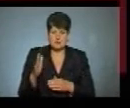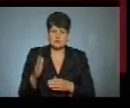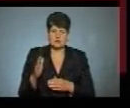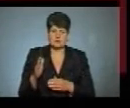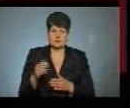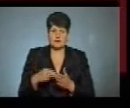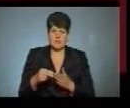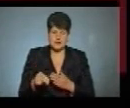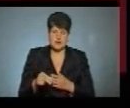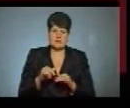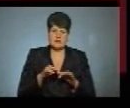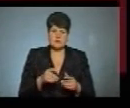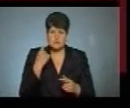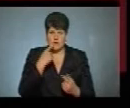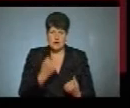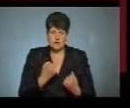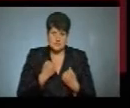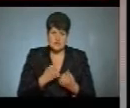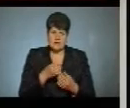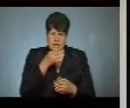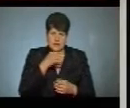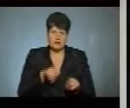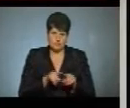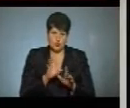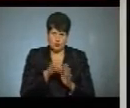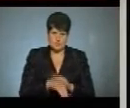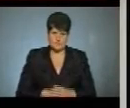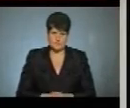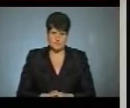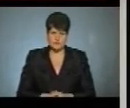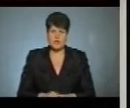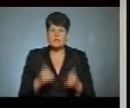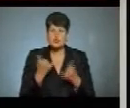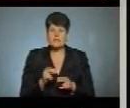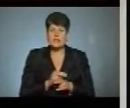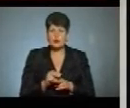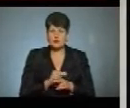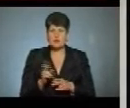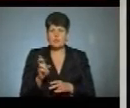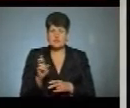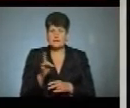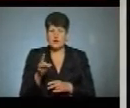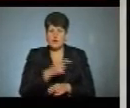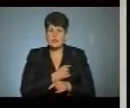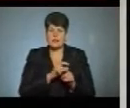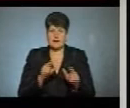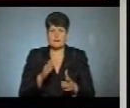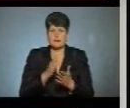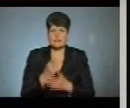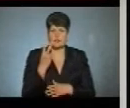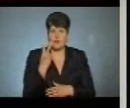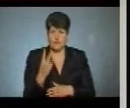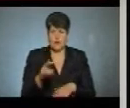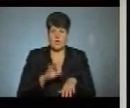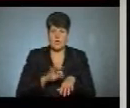для подальшого засобів індивідуального захисту, ліків в тому числі. Сьогодні на лікуванні в Борщівській районній лікарні перебувають